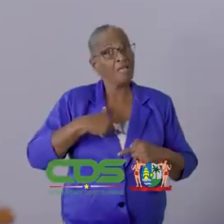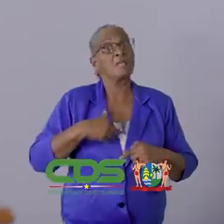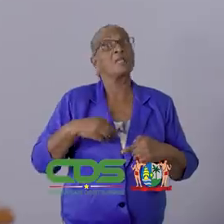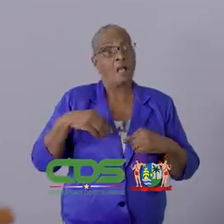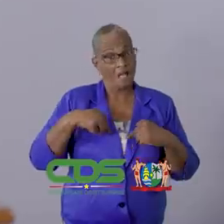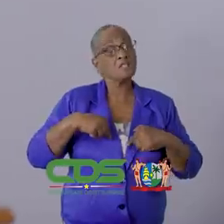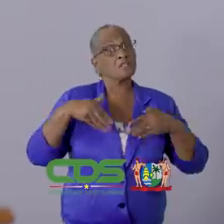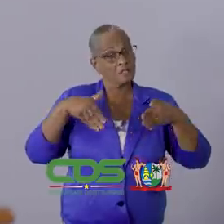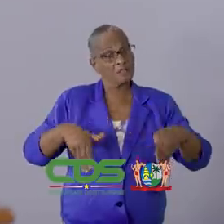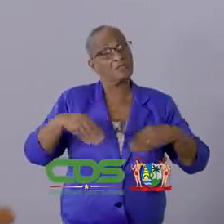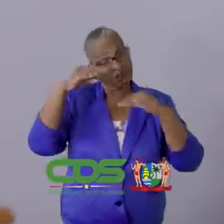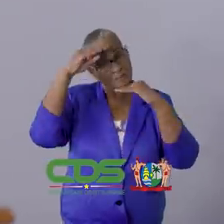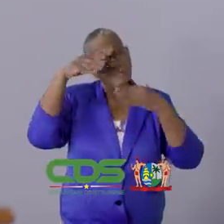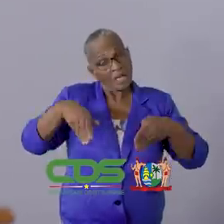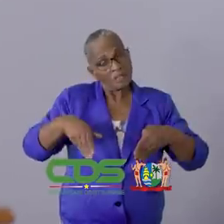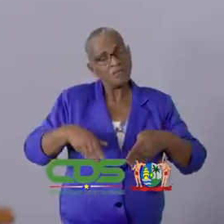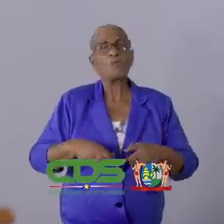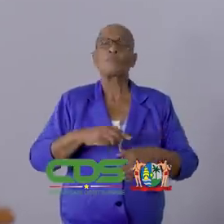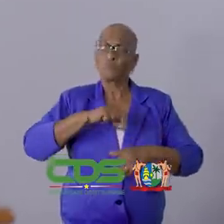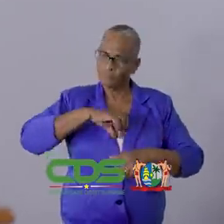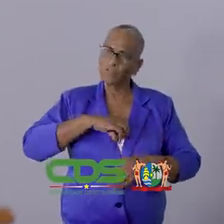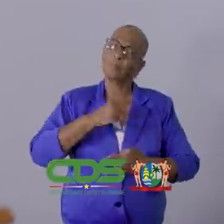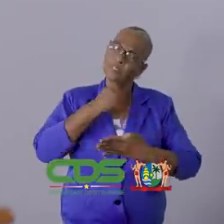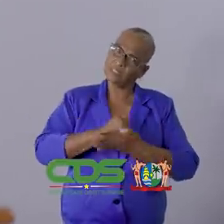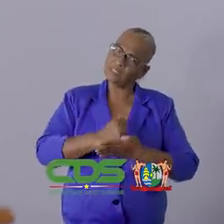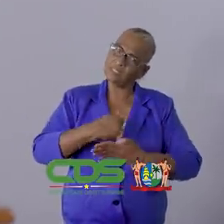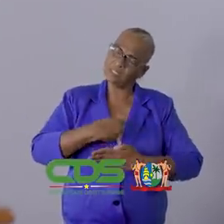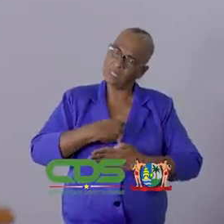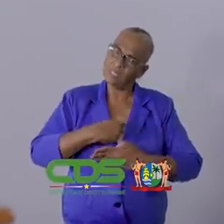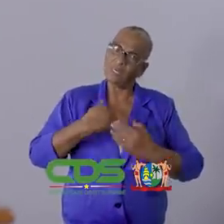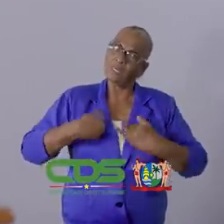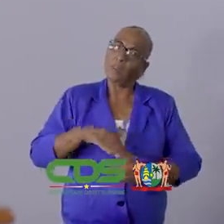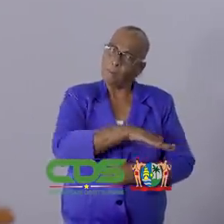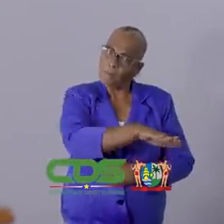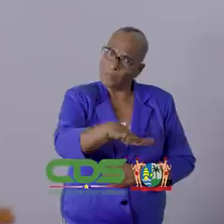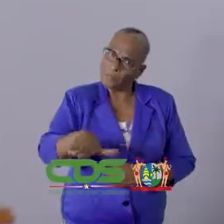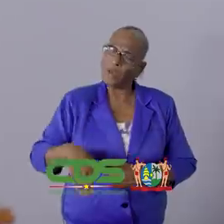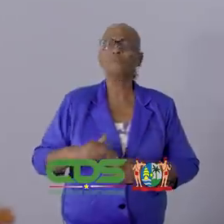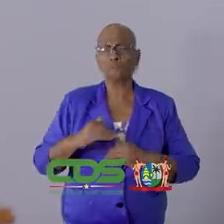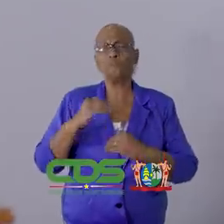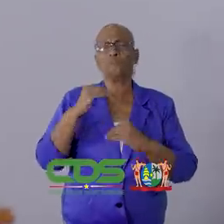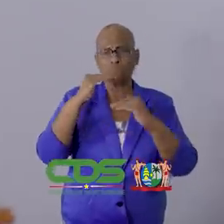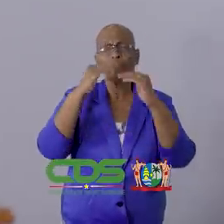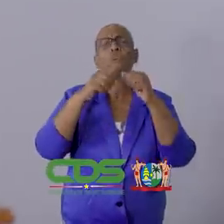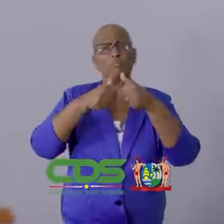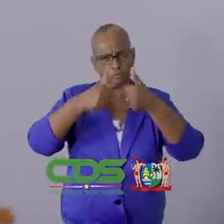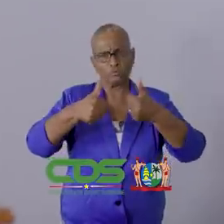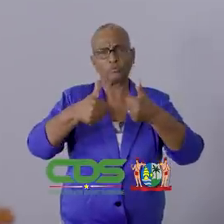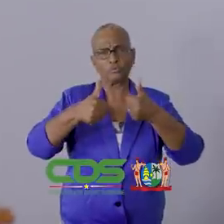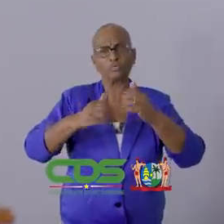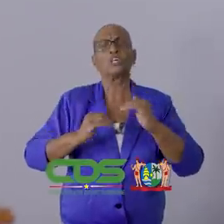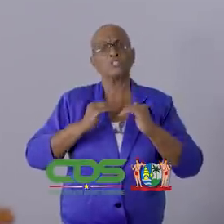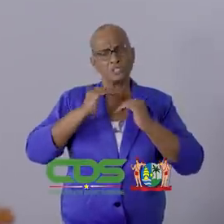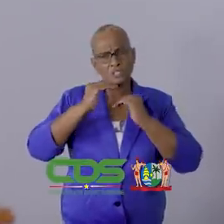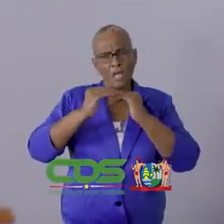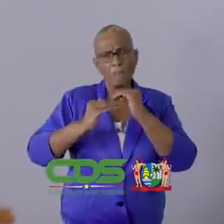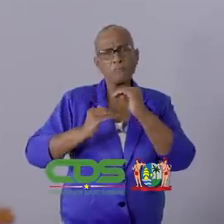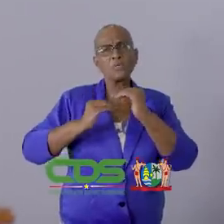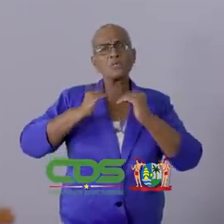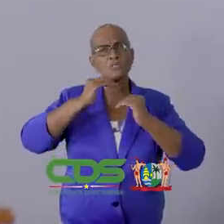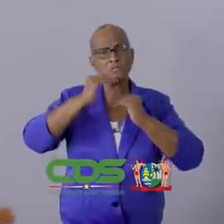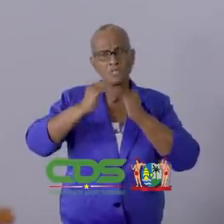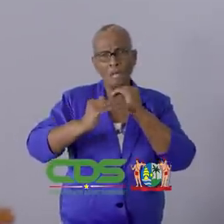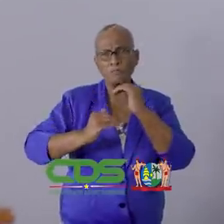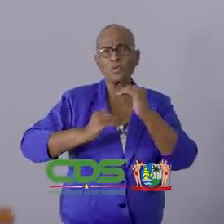mij als staatshoofd steeds meer verzekerd dat wij als natie hierbovenop zullen komen. Terwijl wij stap voor